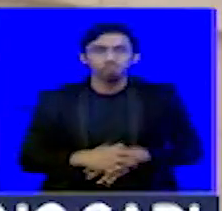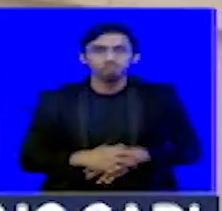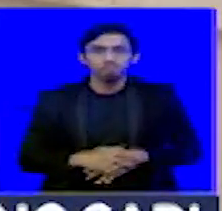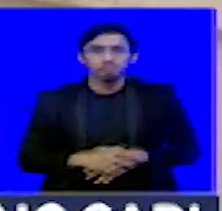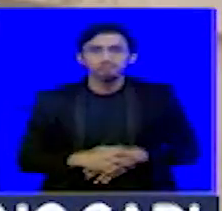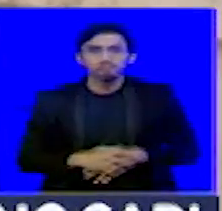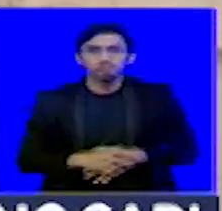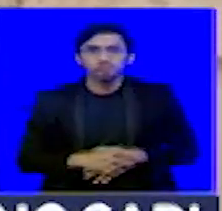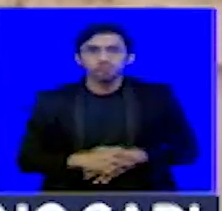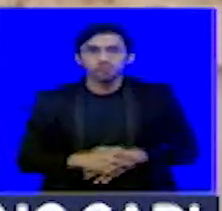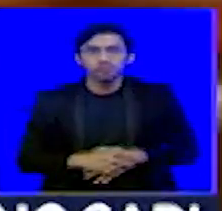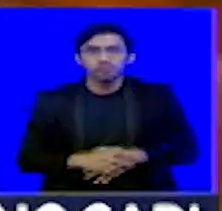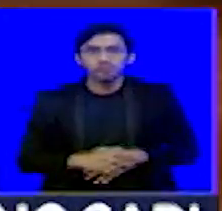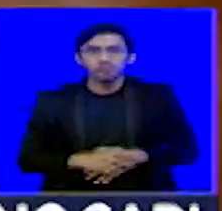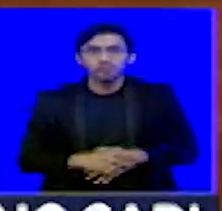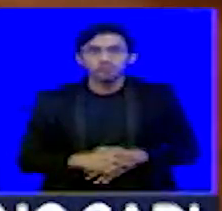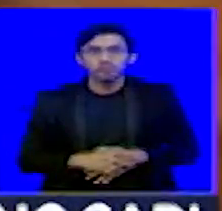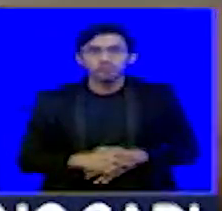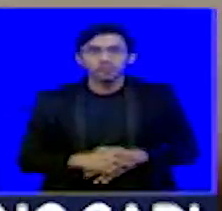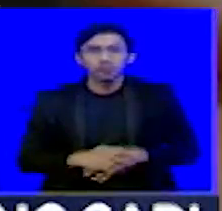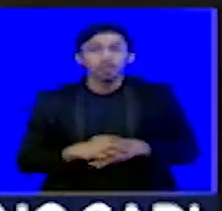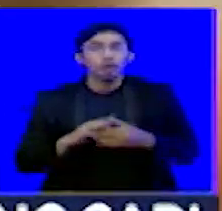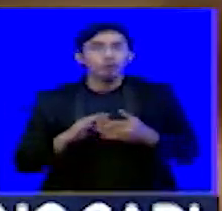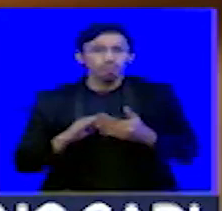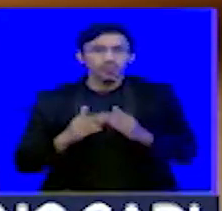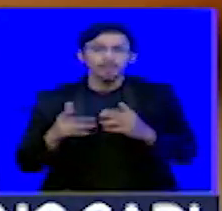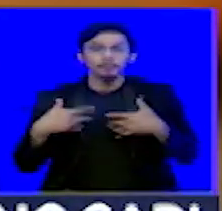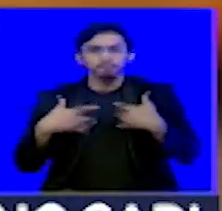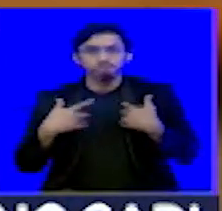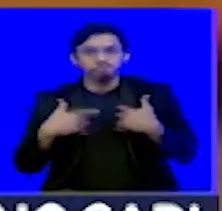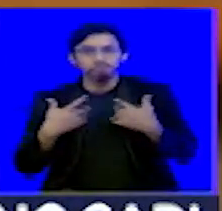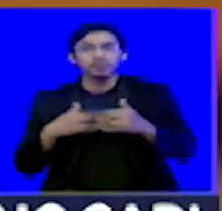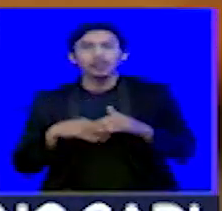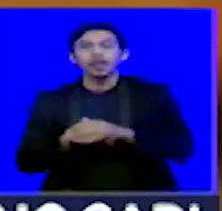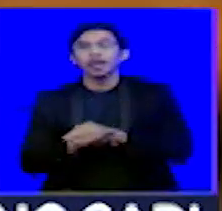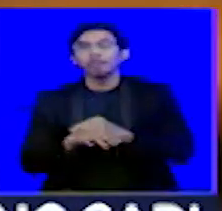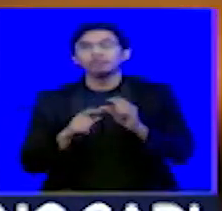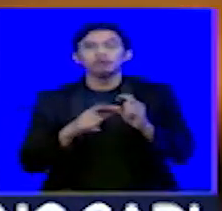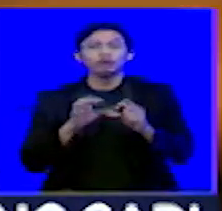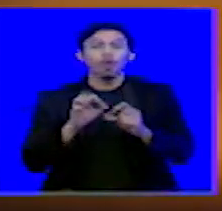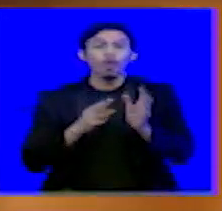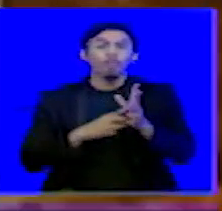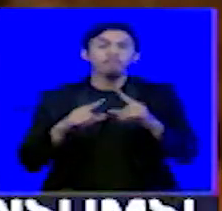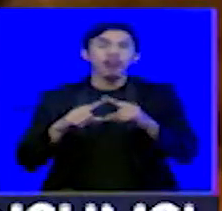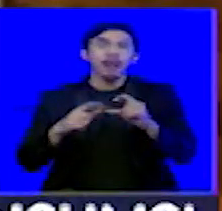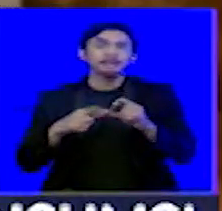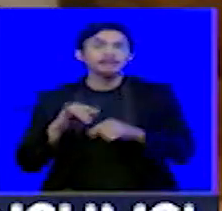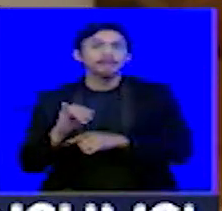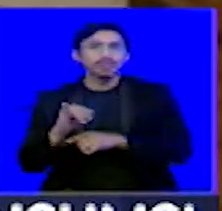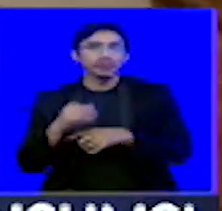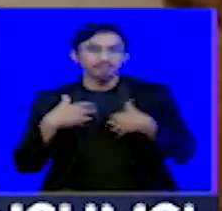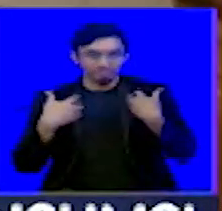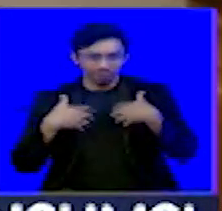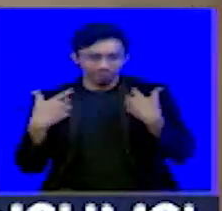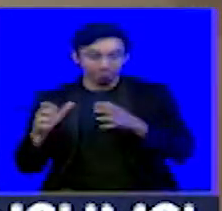Dinilai ada pembiaran, Animal Defenders Indonesia juga melayangkan somasi kepada PD Pasar Jaya, Pemprov DKI, dan Kementerian Pertanian. Sejumlah